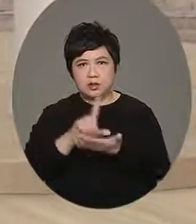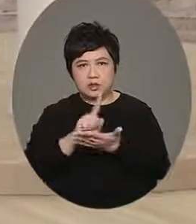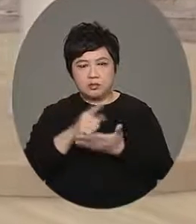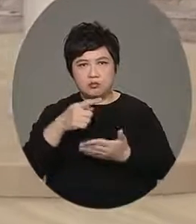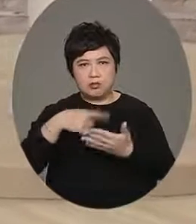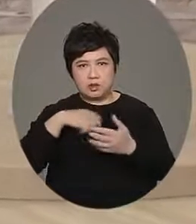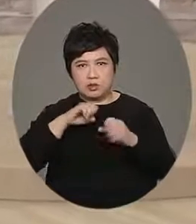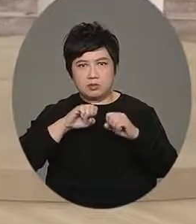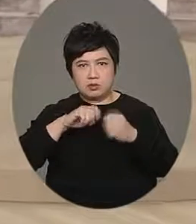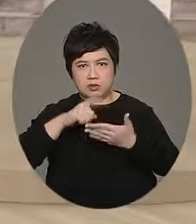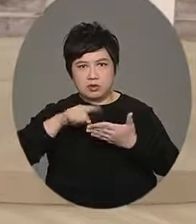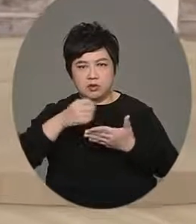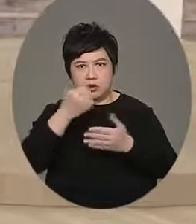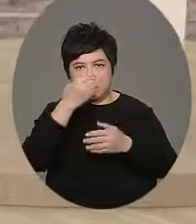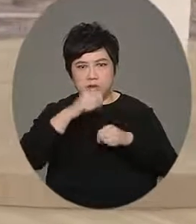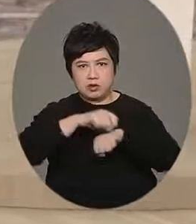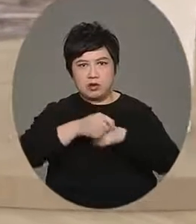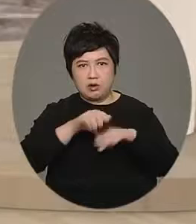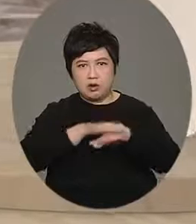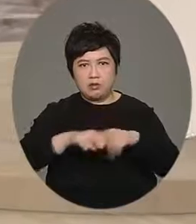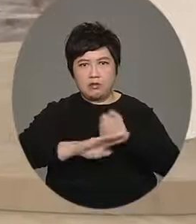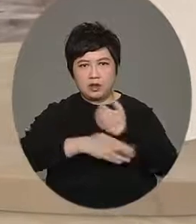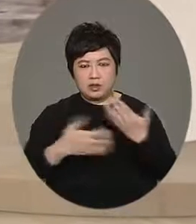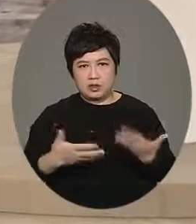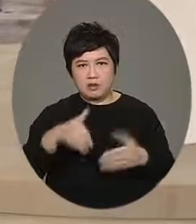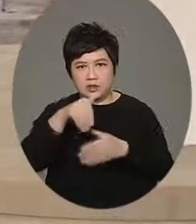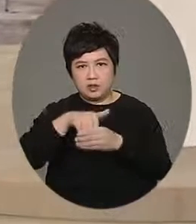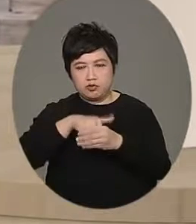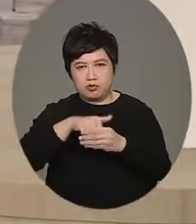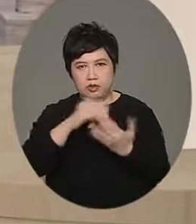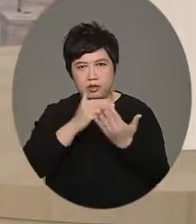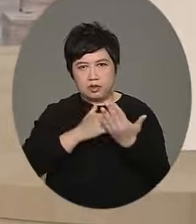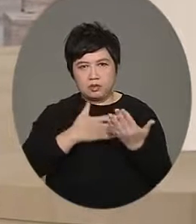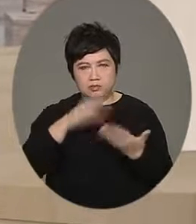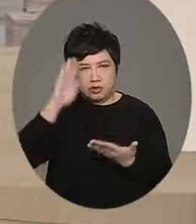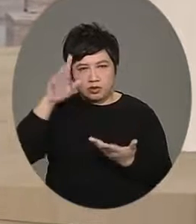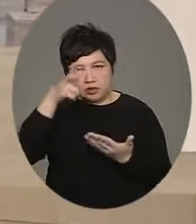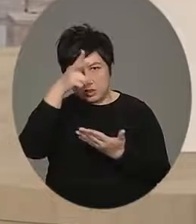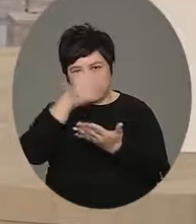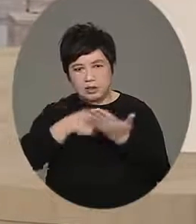今年有香港選舉制度改革，未來還會有什麼政策出台呢？